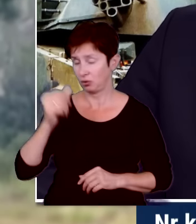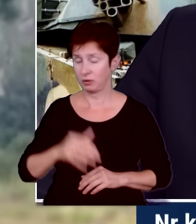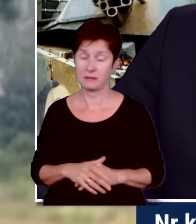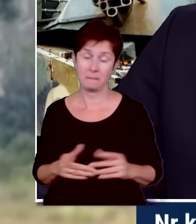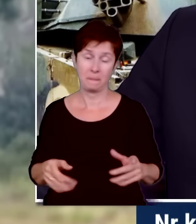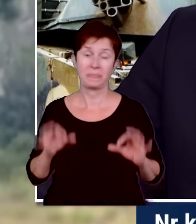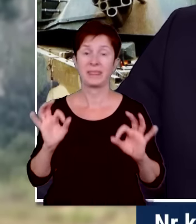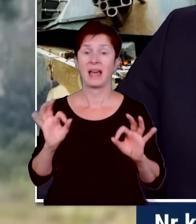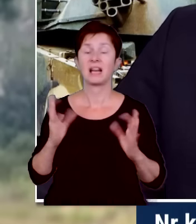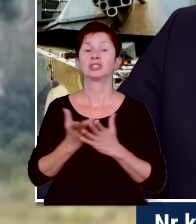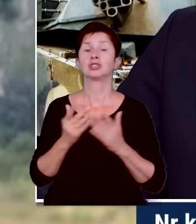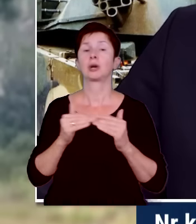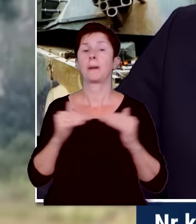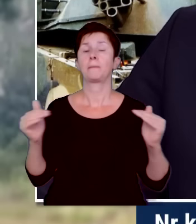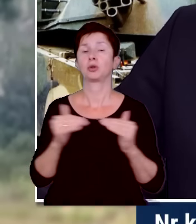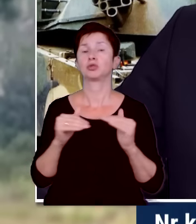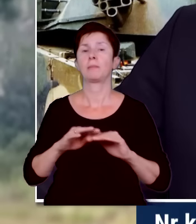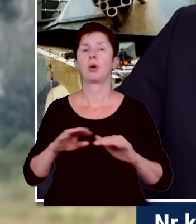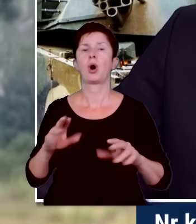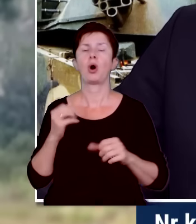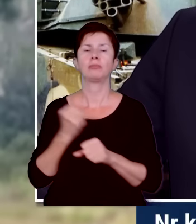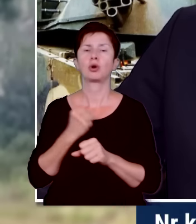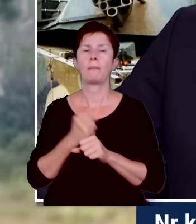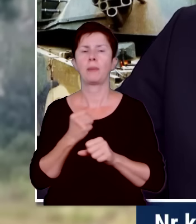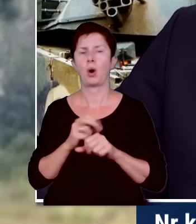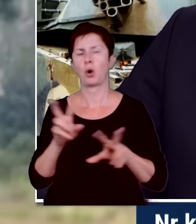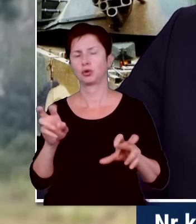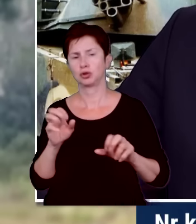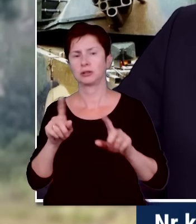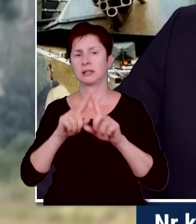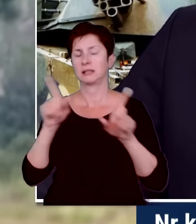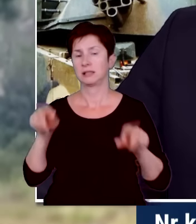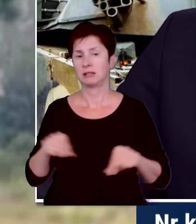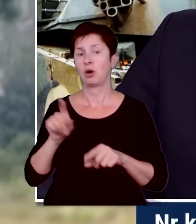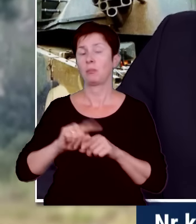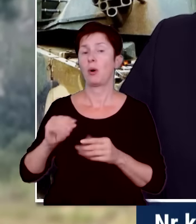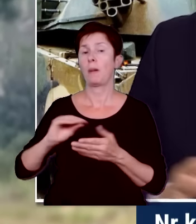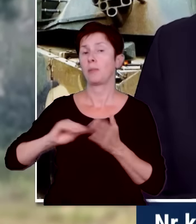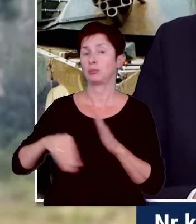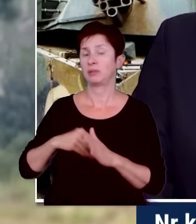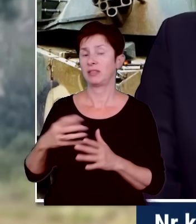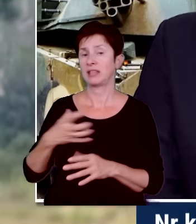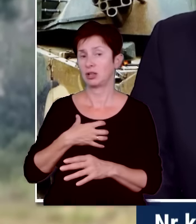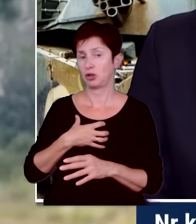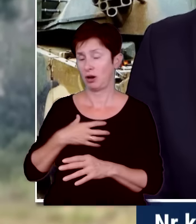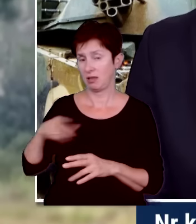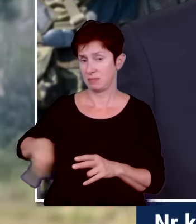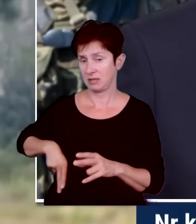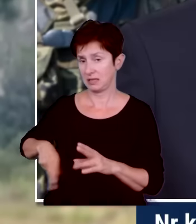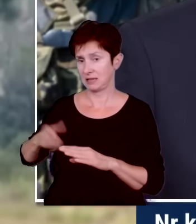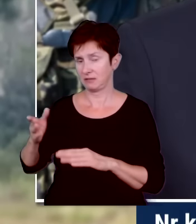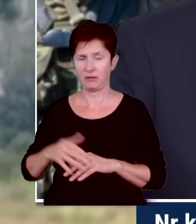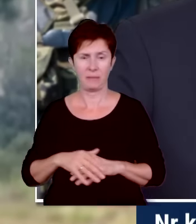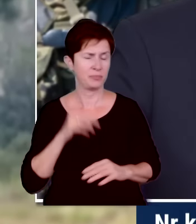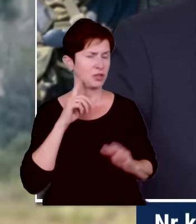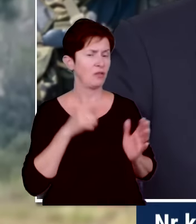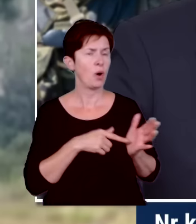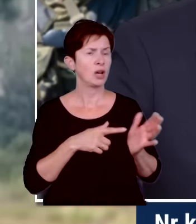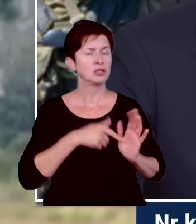roboczym to nie zmienia faktu że się pojawiło i miało podpis dyrektora departamentu bardzo dużo wyjaśnimy bo to jest która się wczoraj pojawiła w